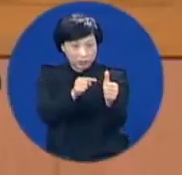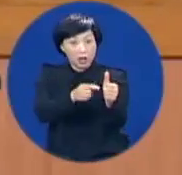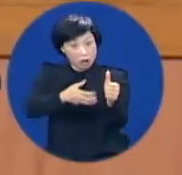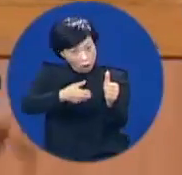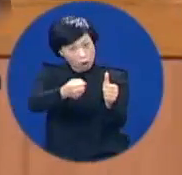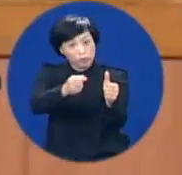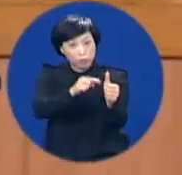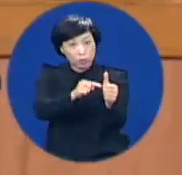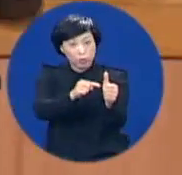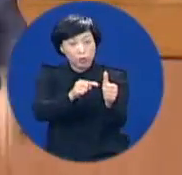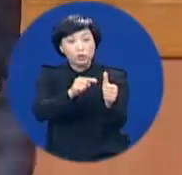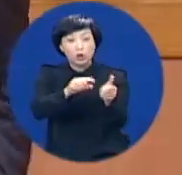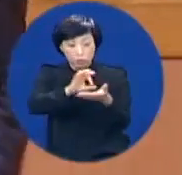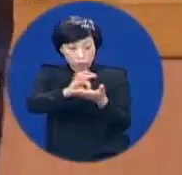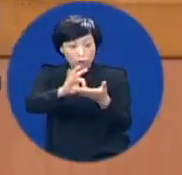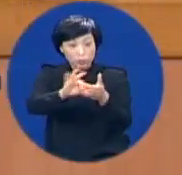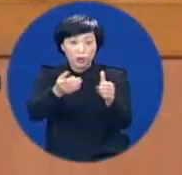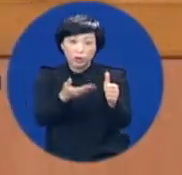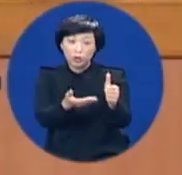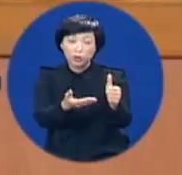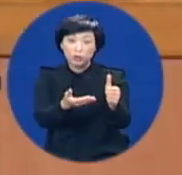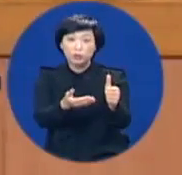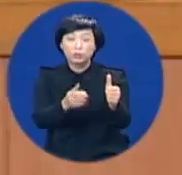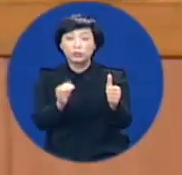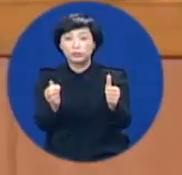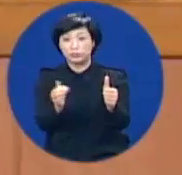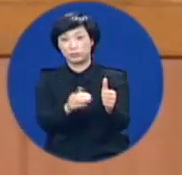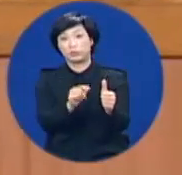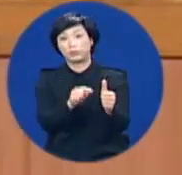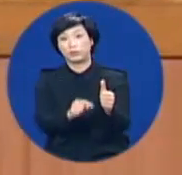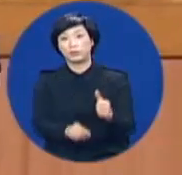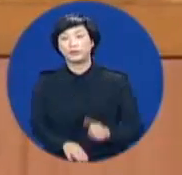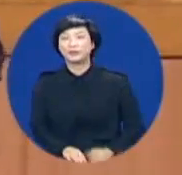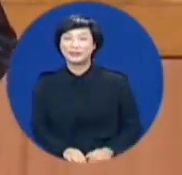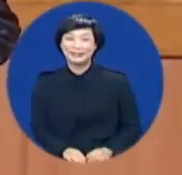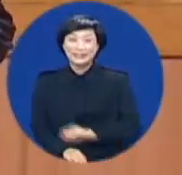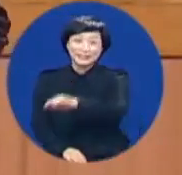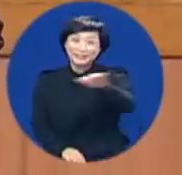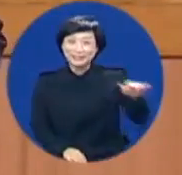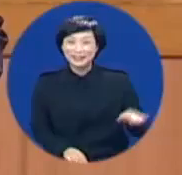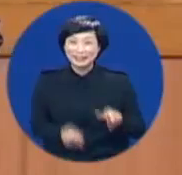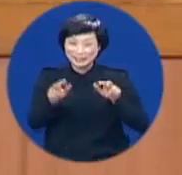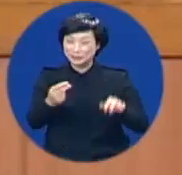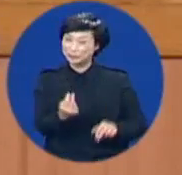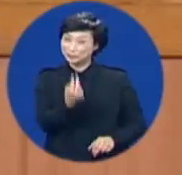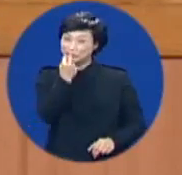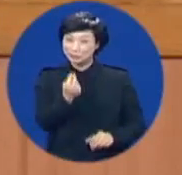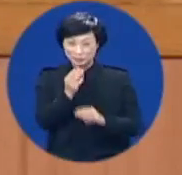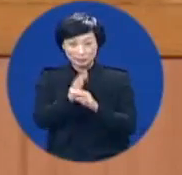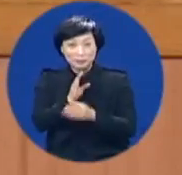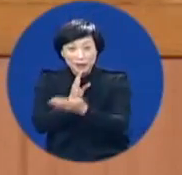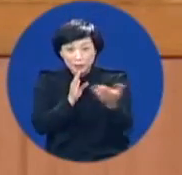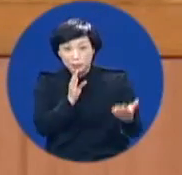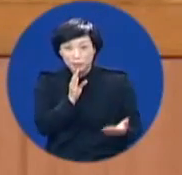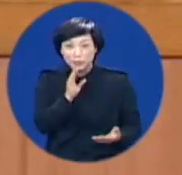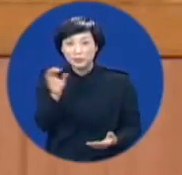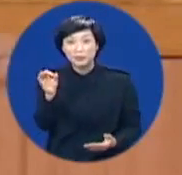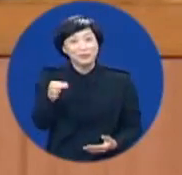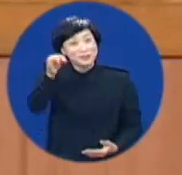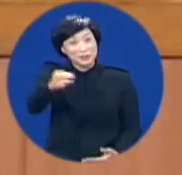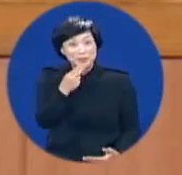소유해, 너 사용해. 그래서 우리가 공기를 마시는 것도 그냥 공짜로